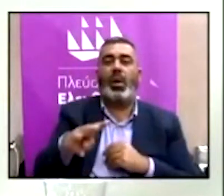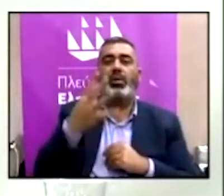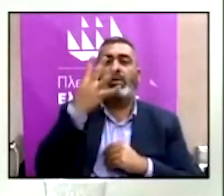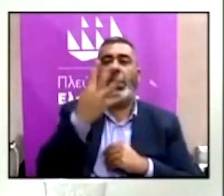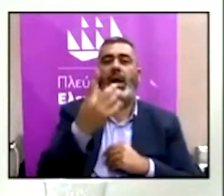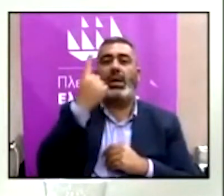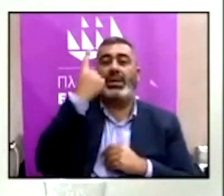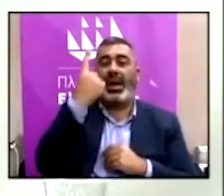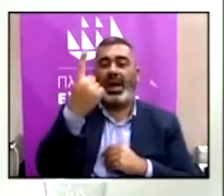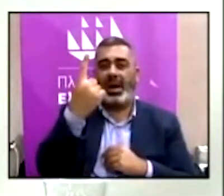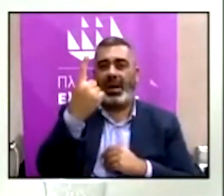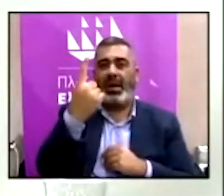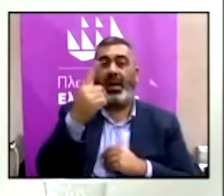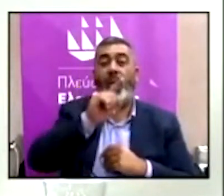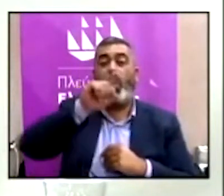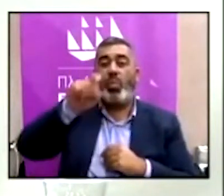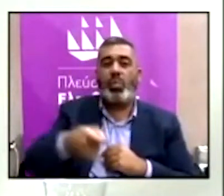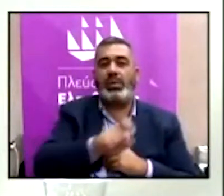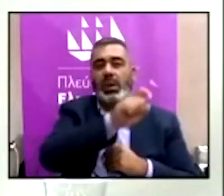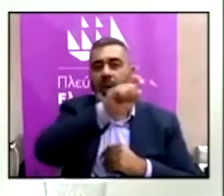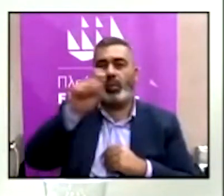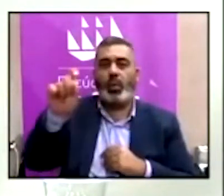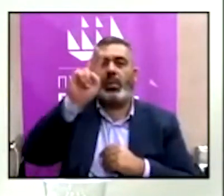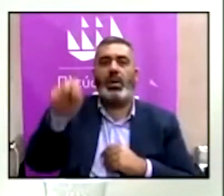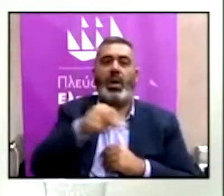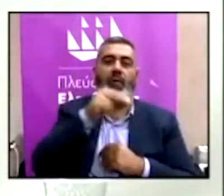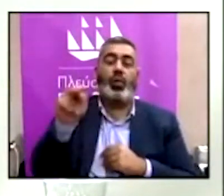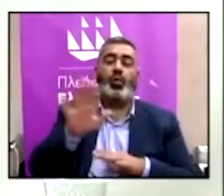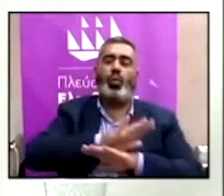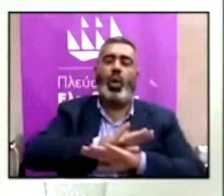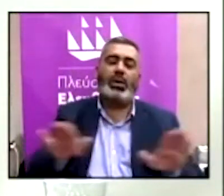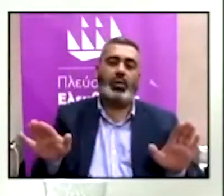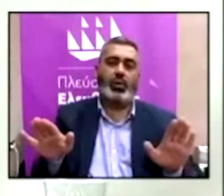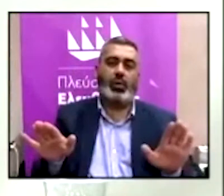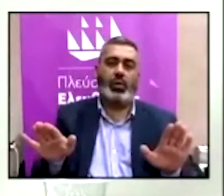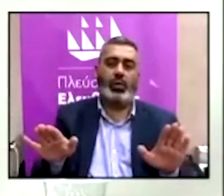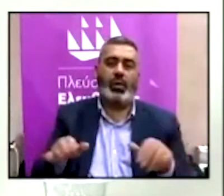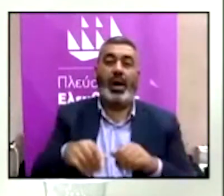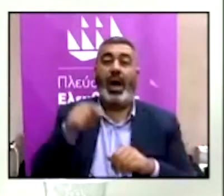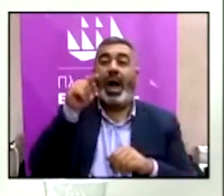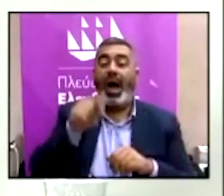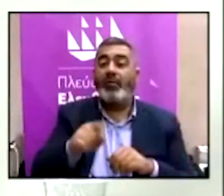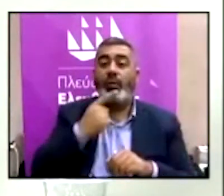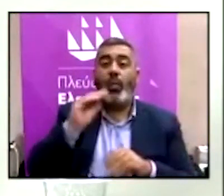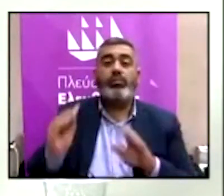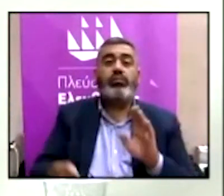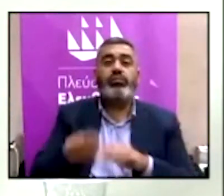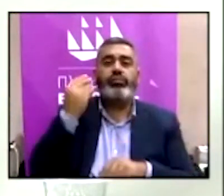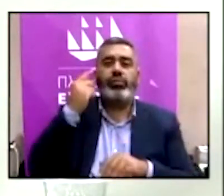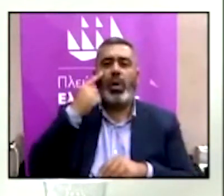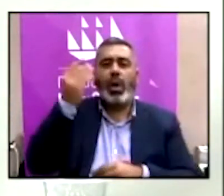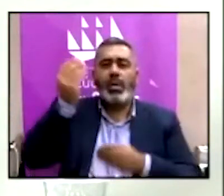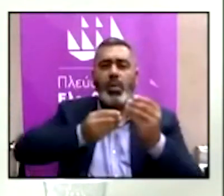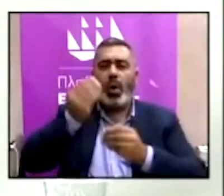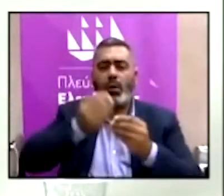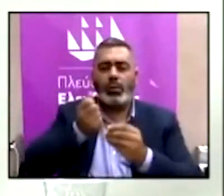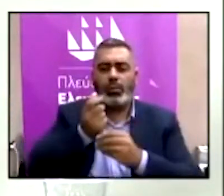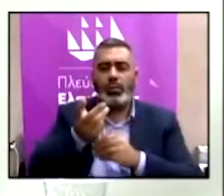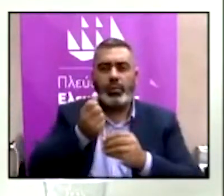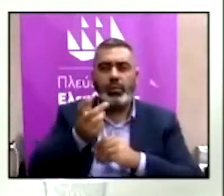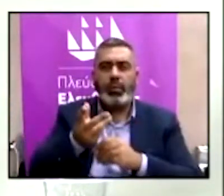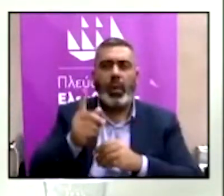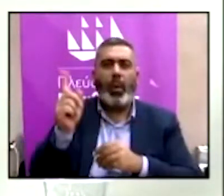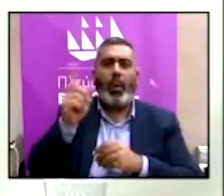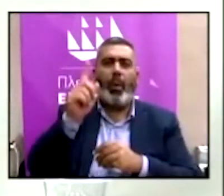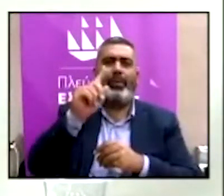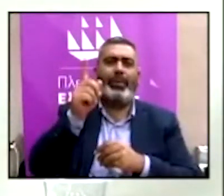341 τουλάχιστον δισεκατομμύρια ευρώ σύμφωνα με τους υπολογισμούς όχι